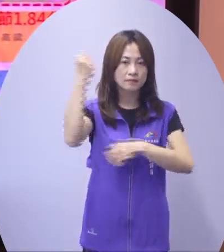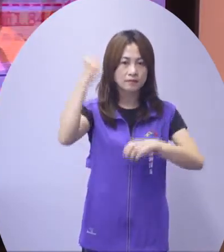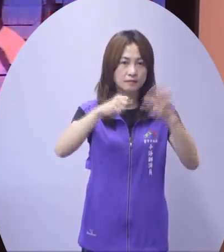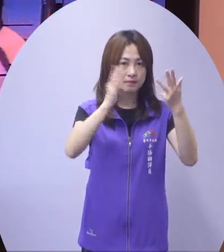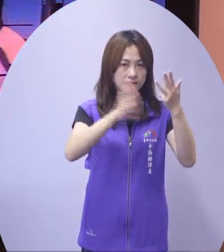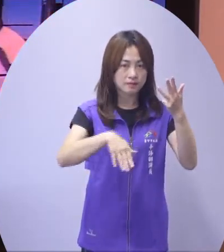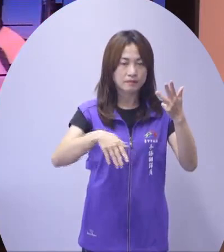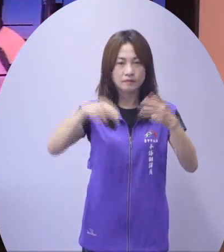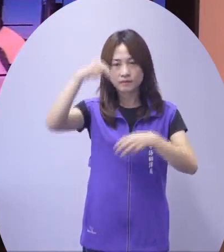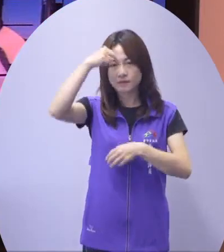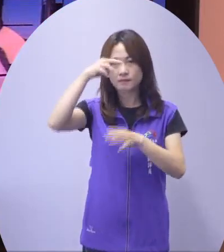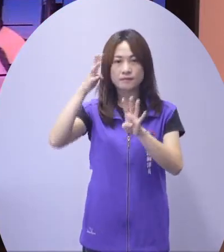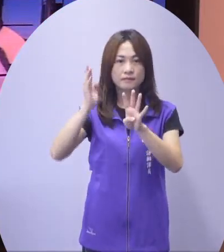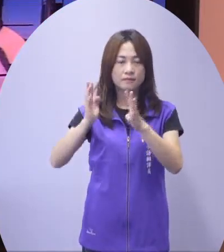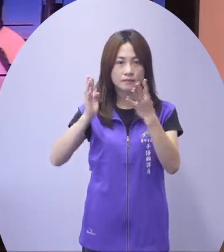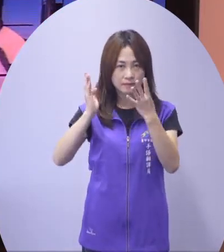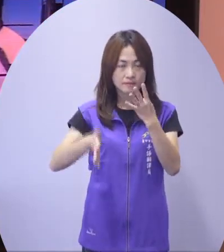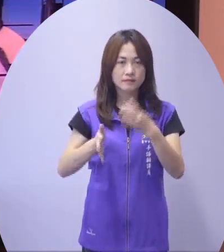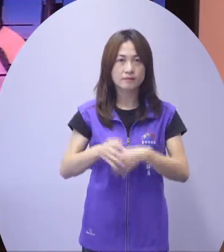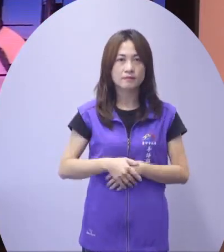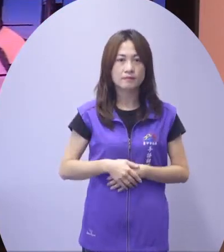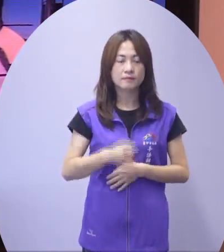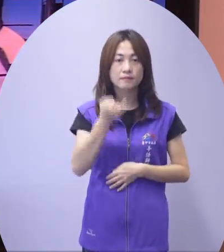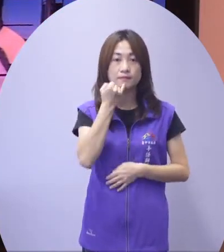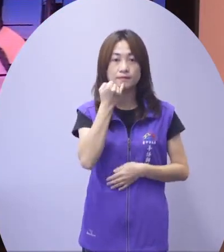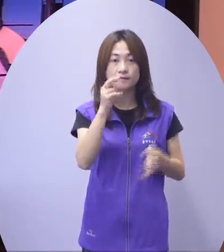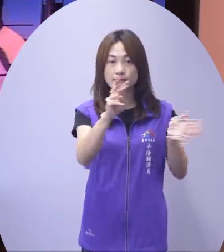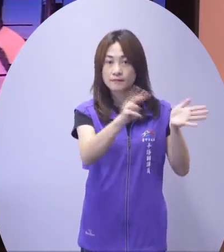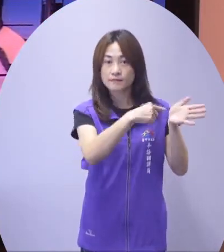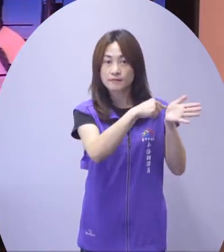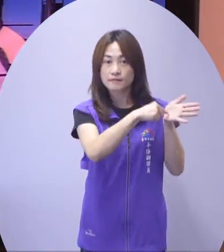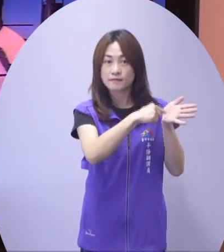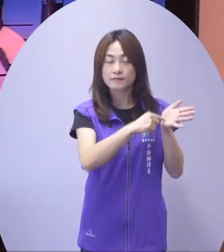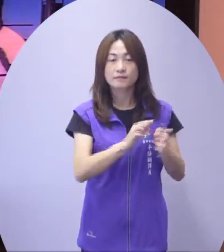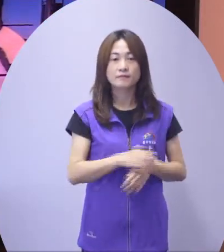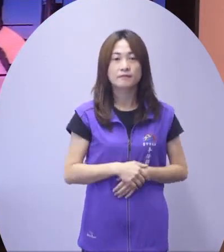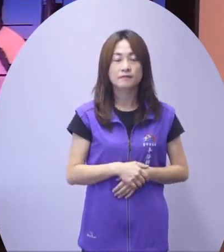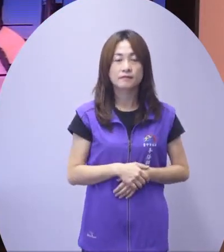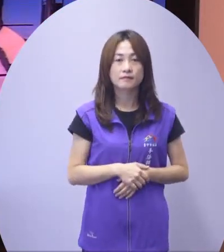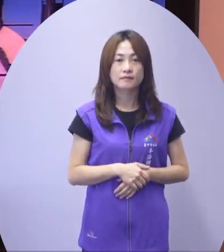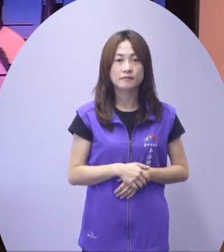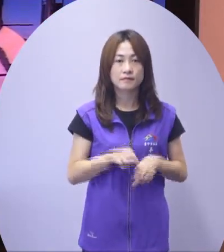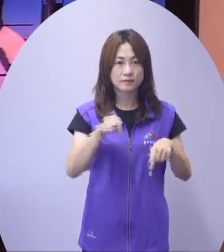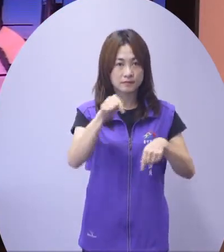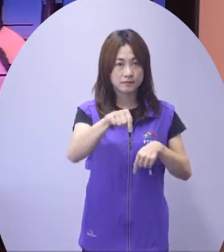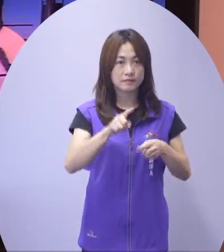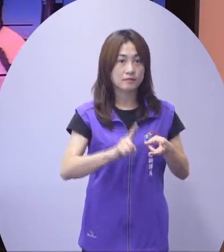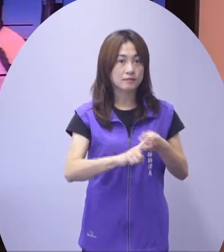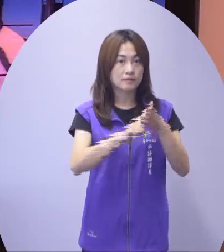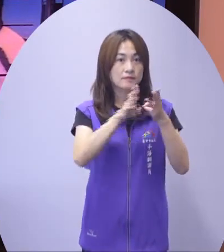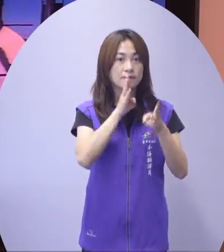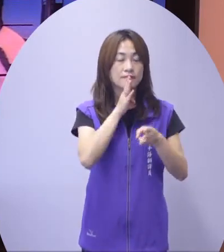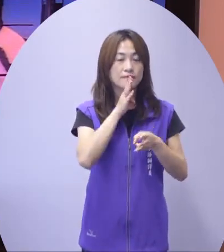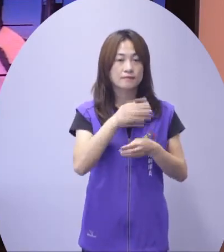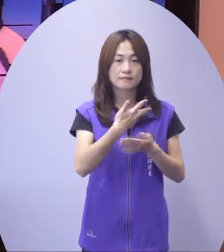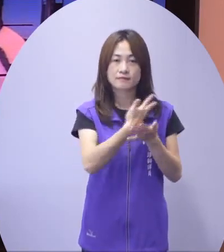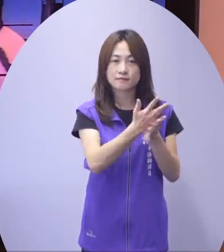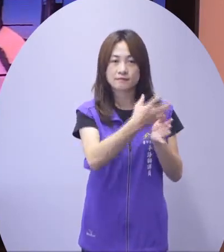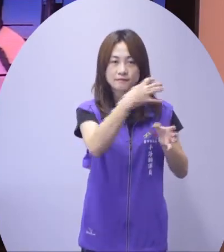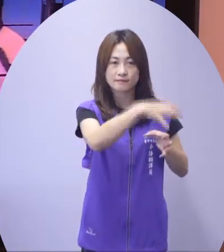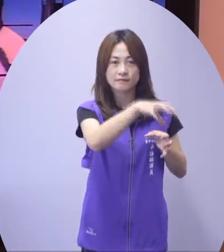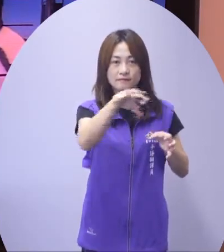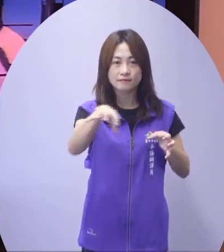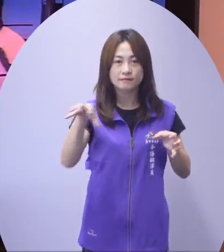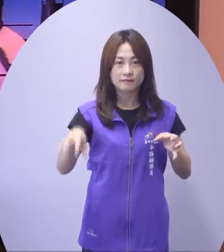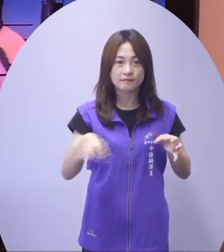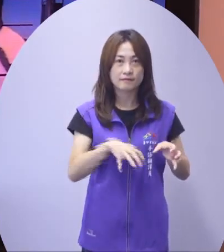下午4点半。好，那大家可以看一下现场的情形，这个就是我们最主要的一座这个艺术装置，勇气之